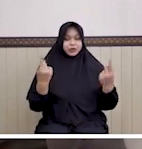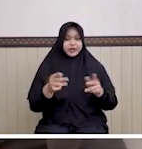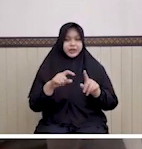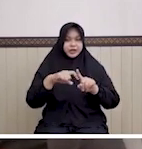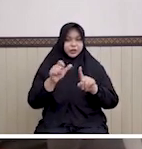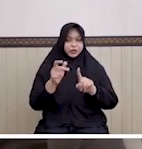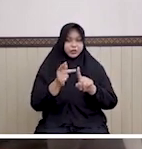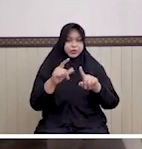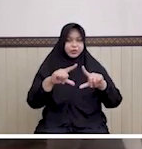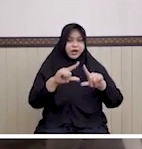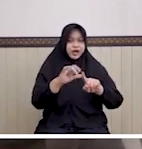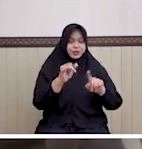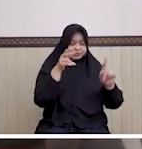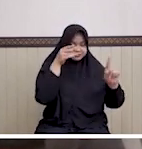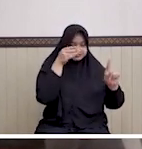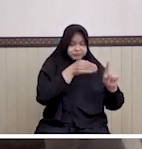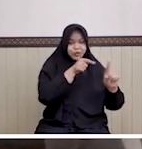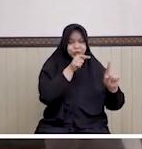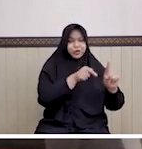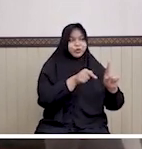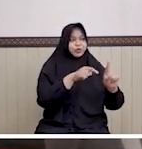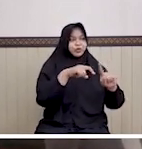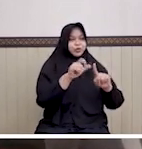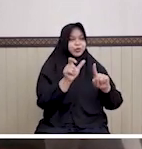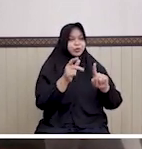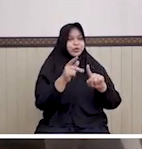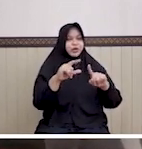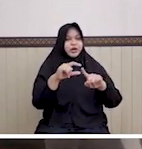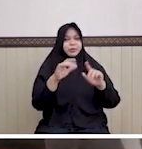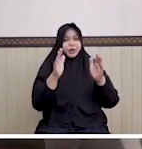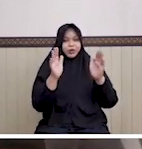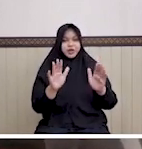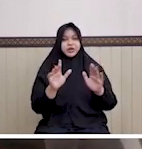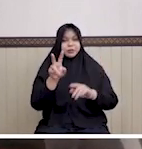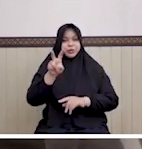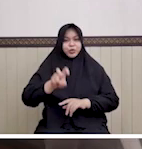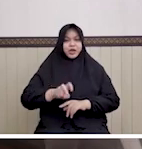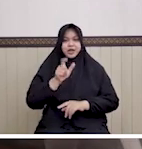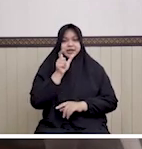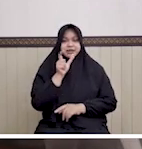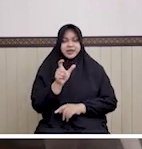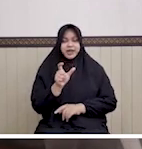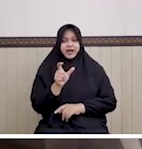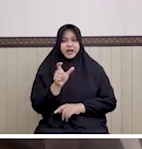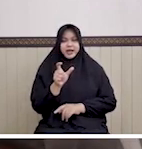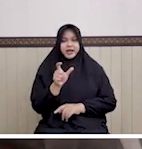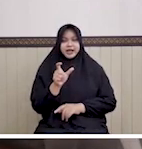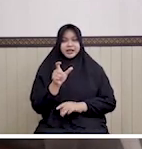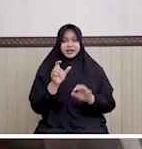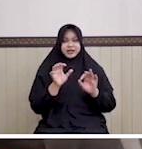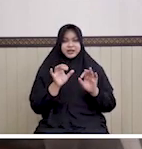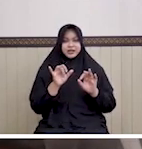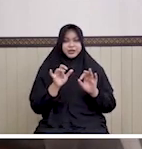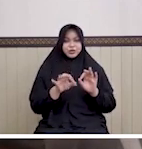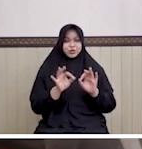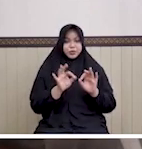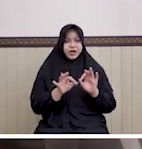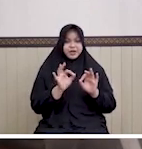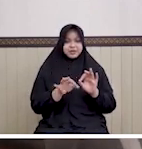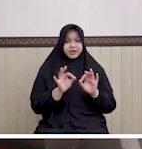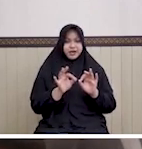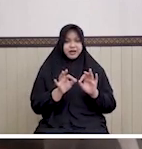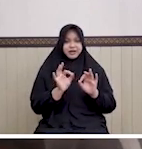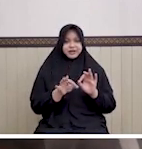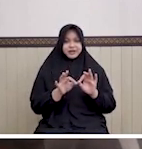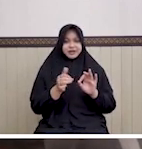KUHAP laki-laki ya Boy bohong ya KUHAP itu hanya menggunakan istilah jurubahasa nanti mungkin